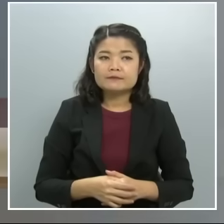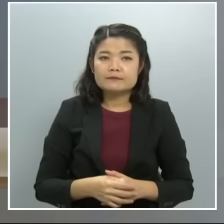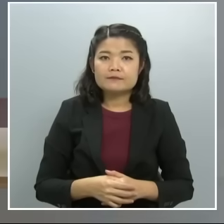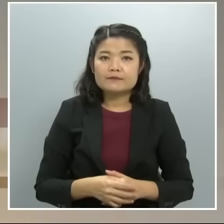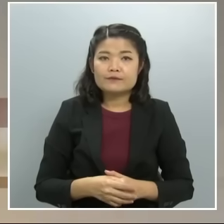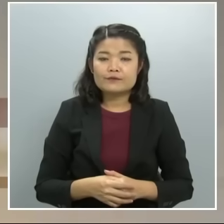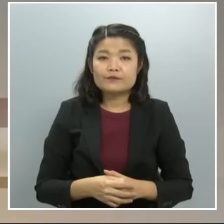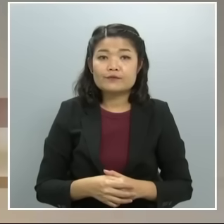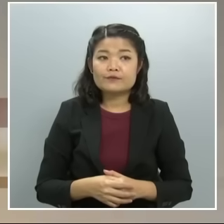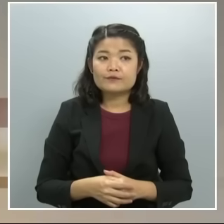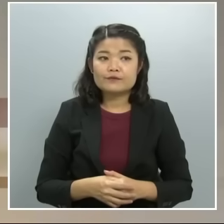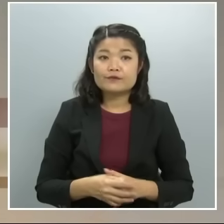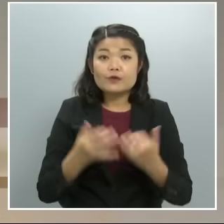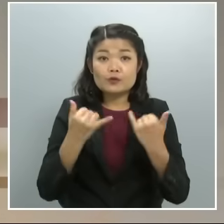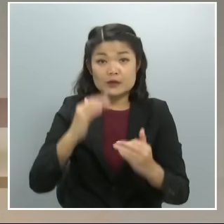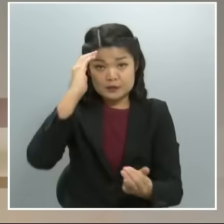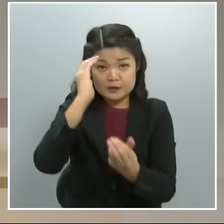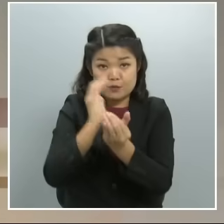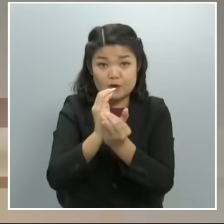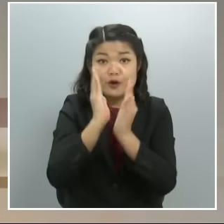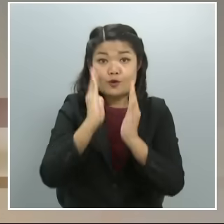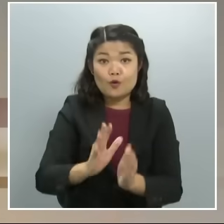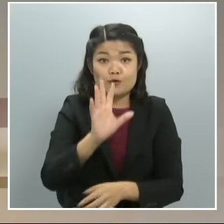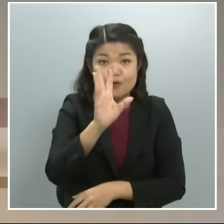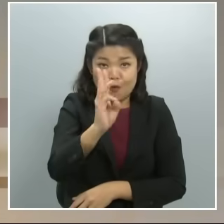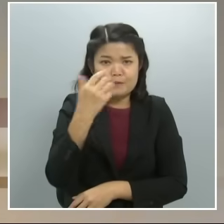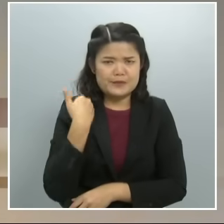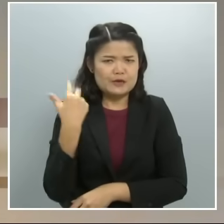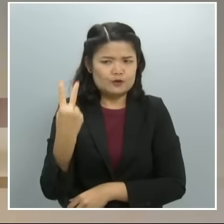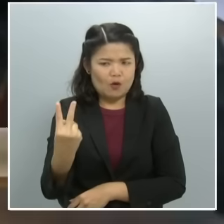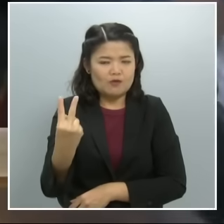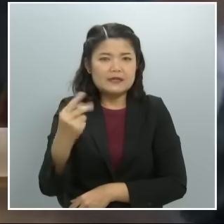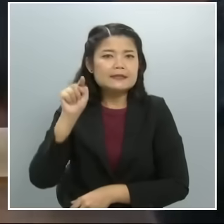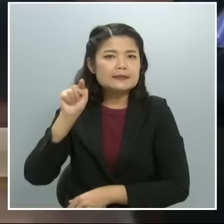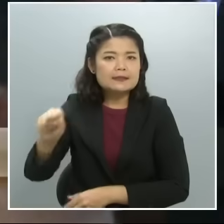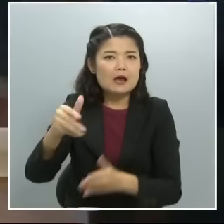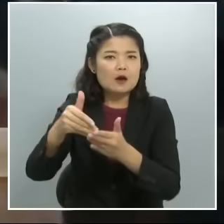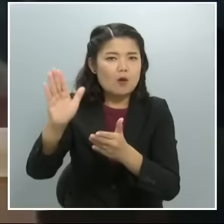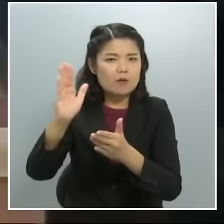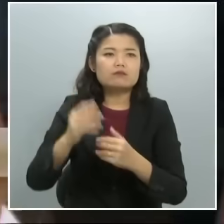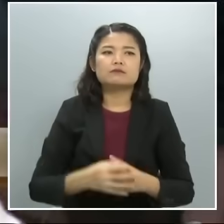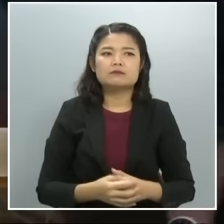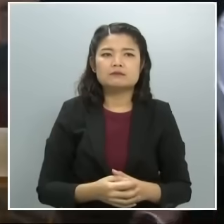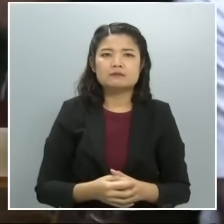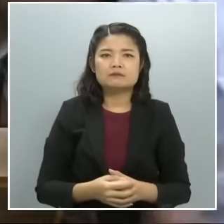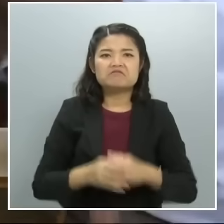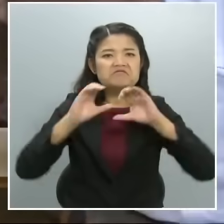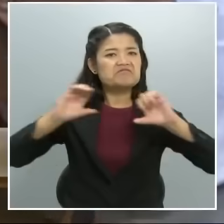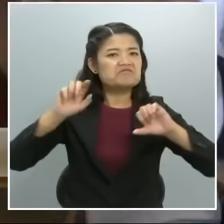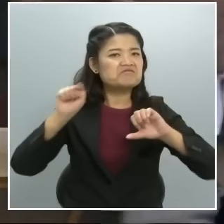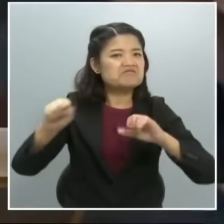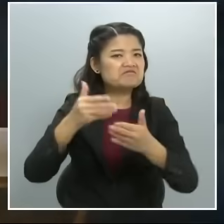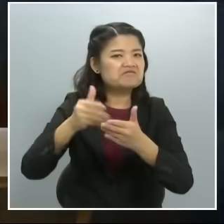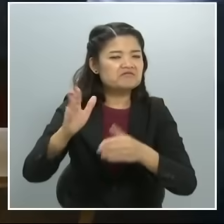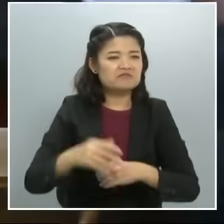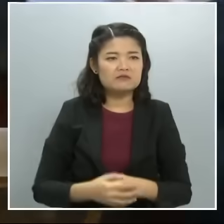สุดใน6คนเนี่ยก็ปรากฏว่า2คนมีคำสั่งให้ออกจากราชการไว้ก่อนแล้วนะครับท่านผู้ชมครับคนแรกค